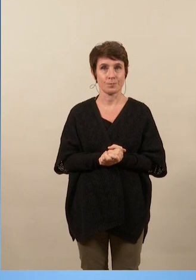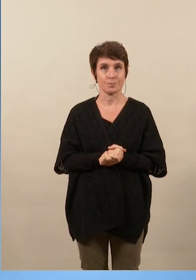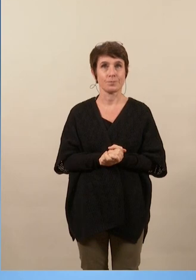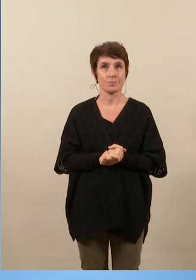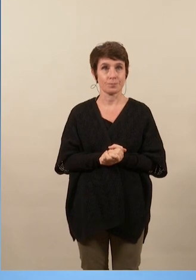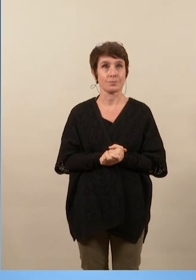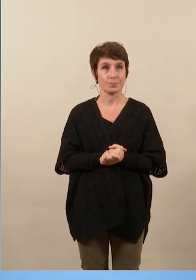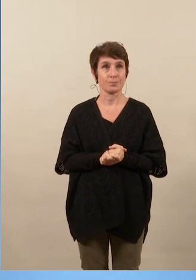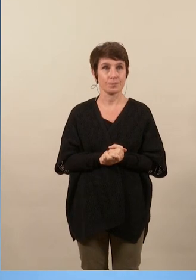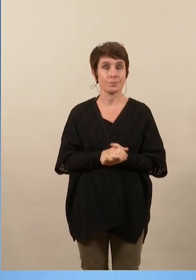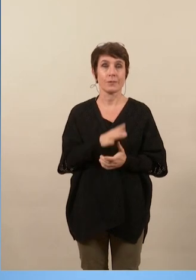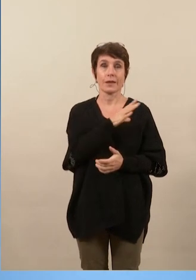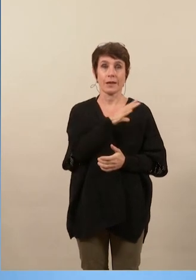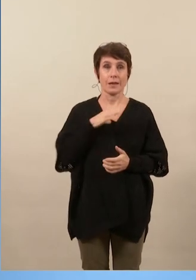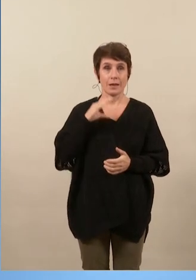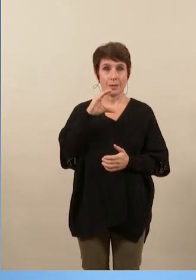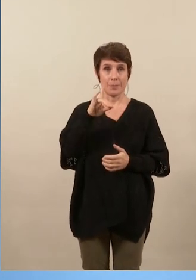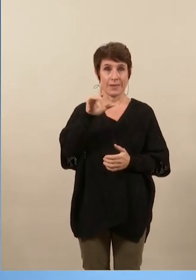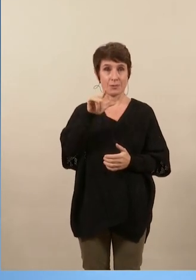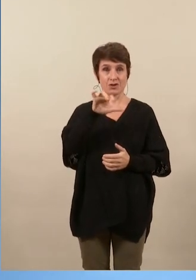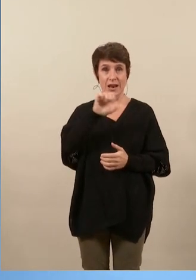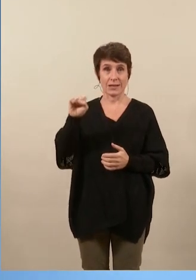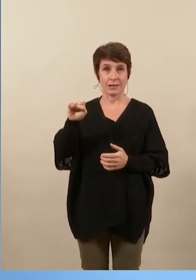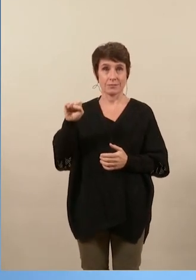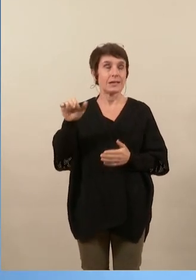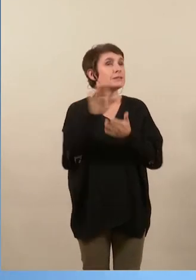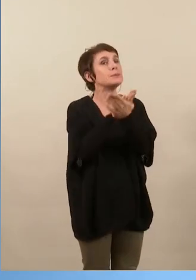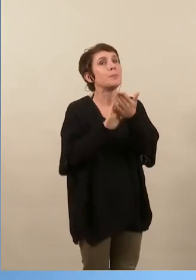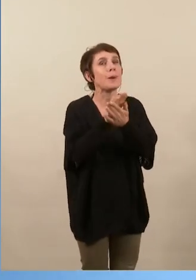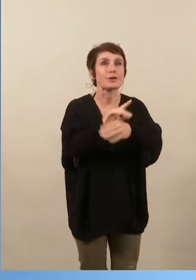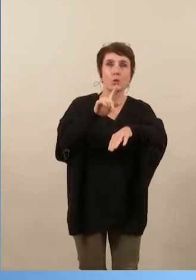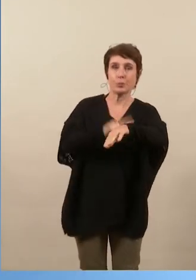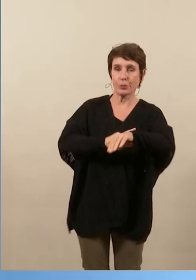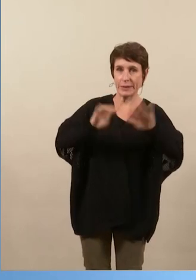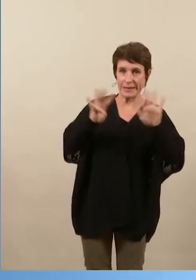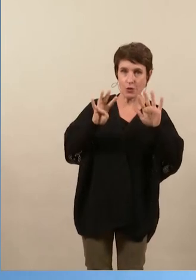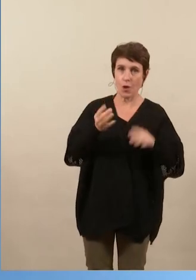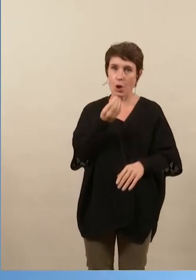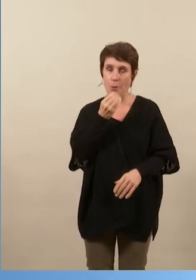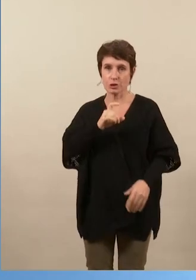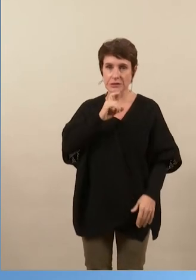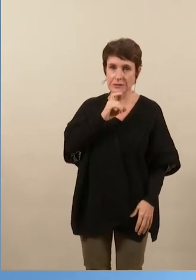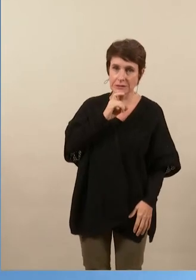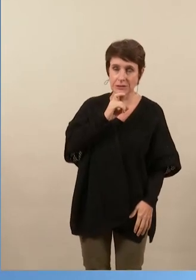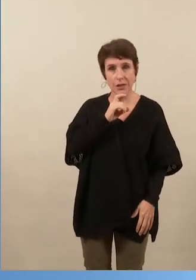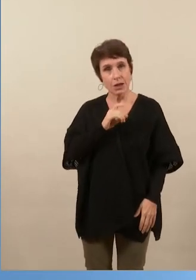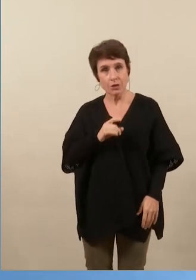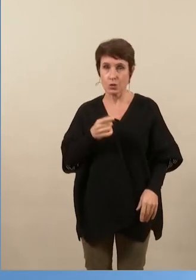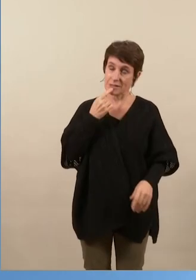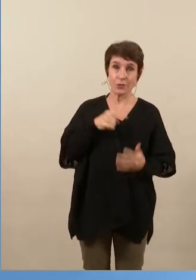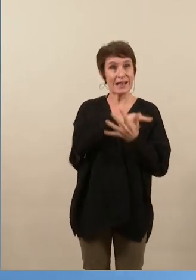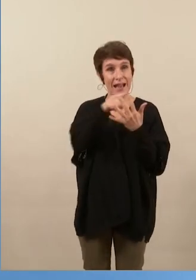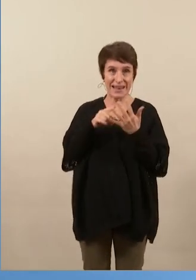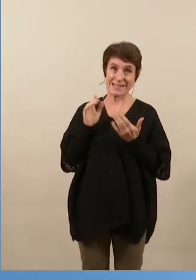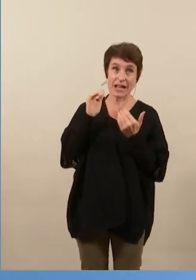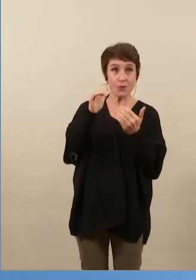oui madame Chalas vous avez la parole oui monsieur le Maire excusez-moi il est 21h on na pas dîner oui moi je veux bien qu'on passe les cinq vœux qui